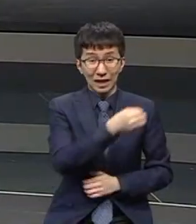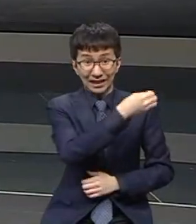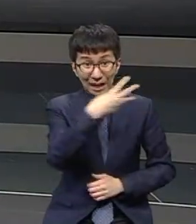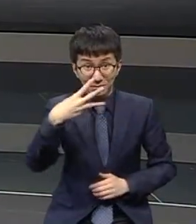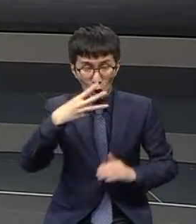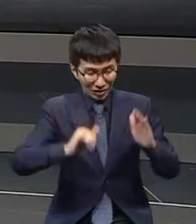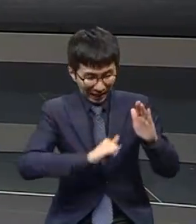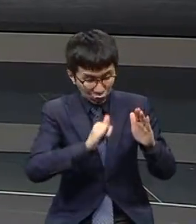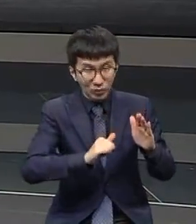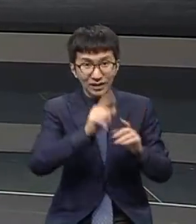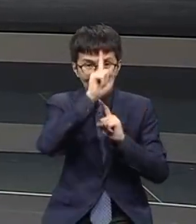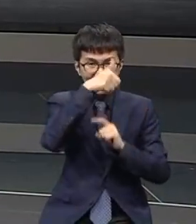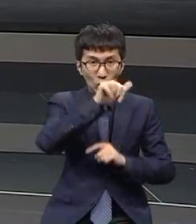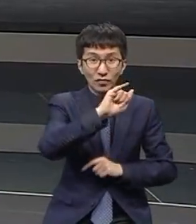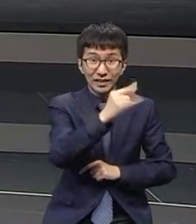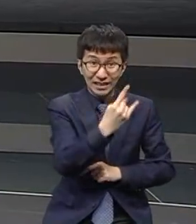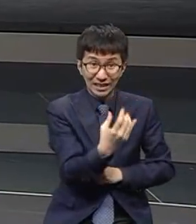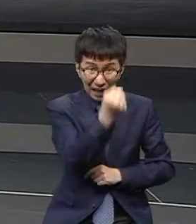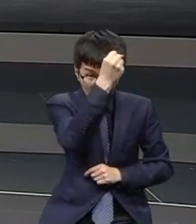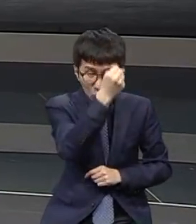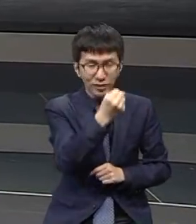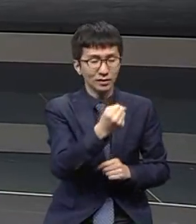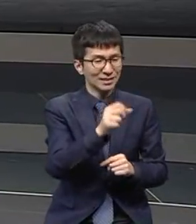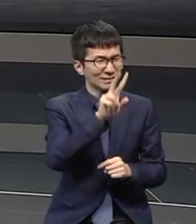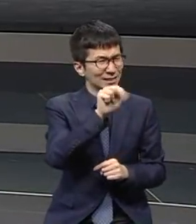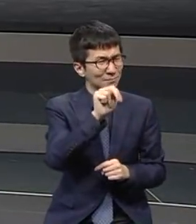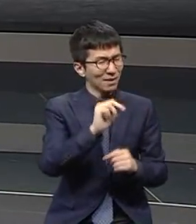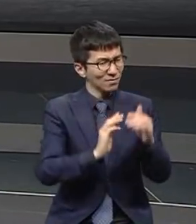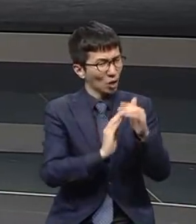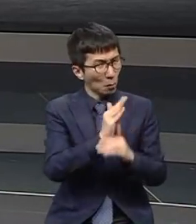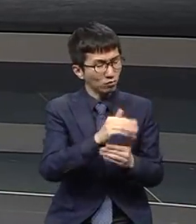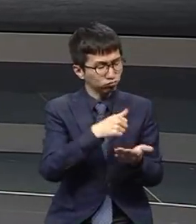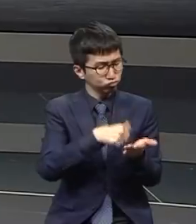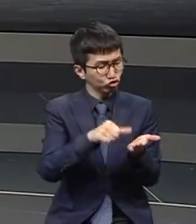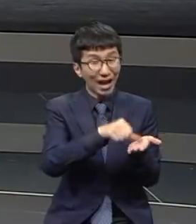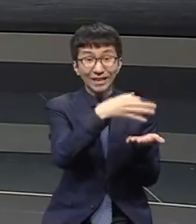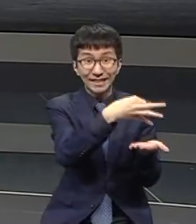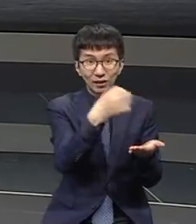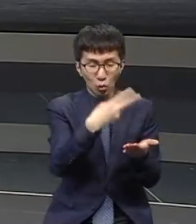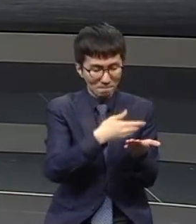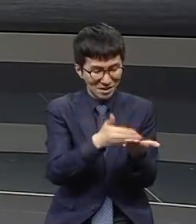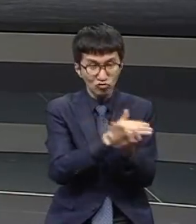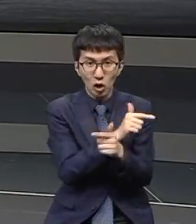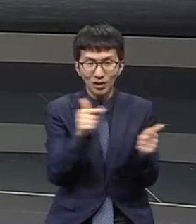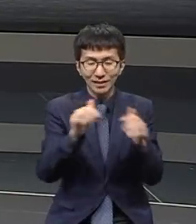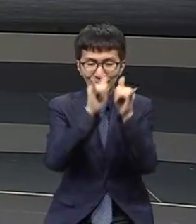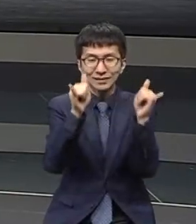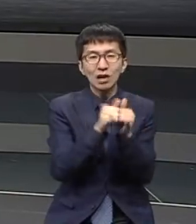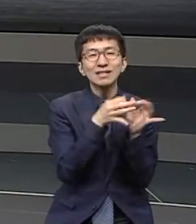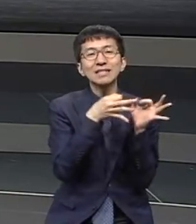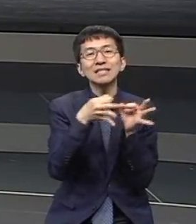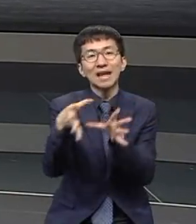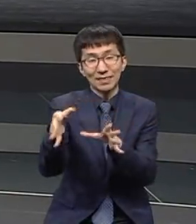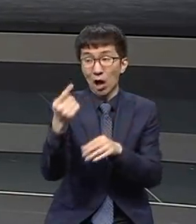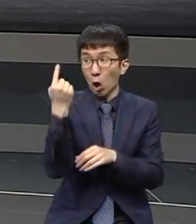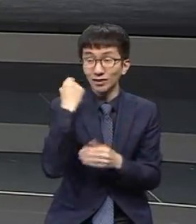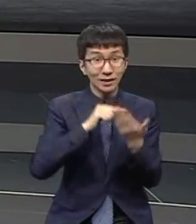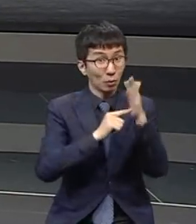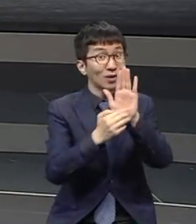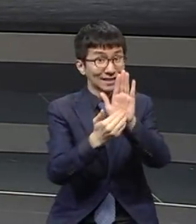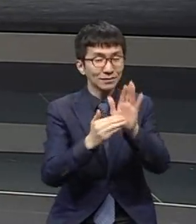삼성 일가가 이건희 회장이 가지고 있던 2만 점 넘는 문화재와 미술품들을 사회에 기증한다는 소식